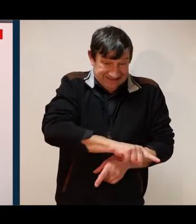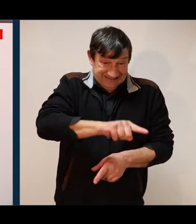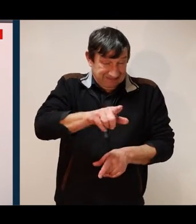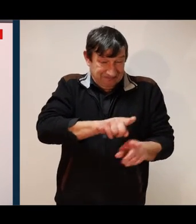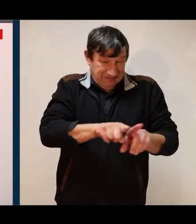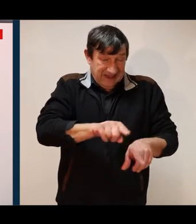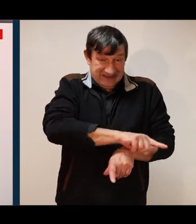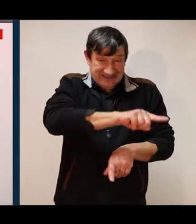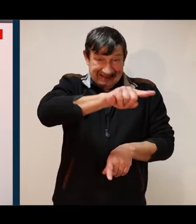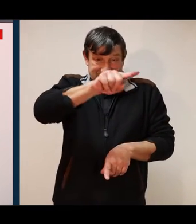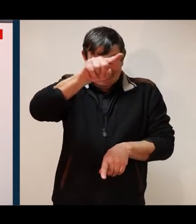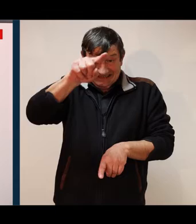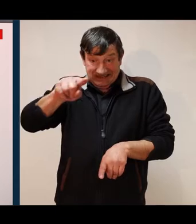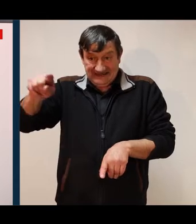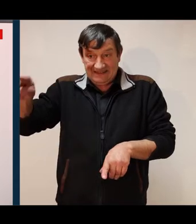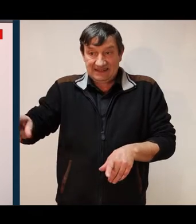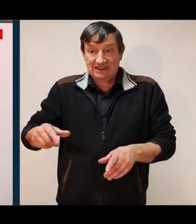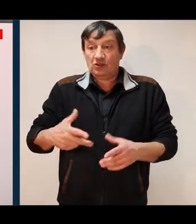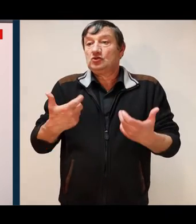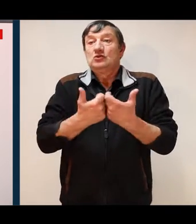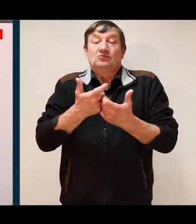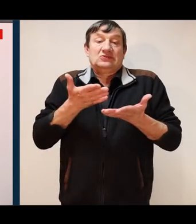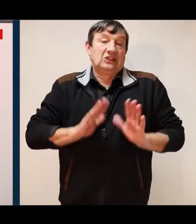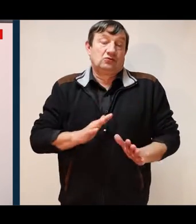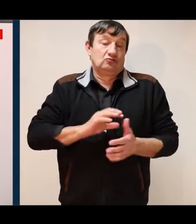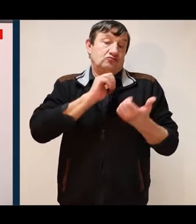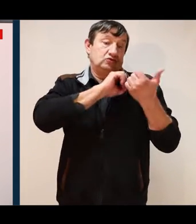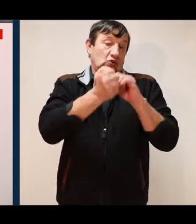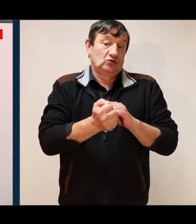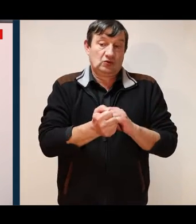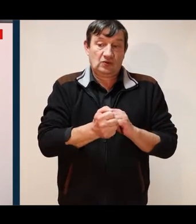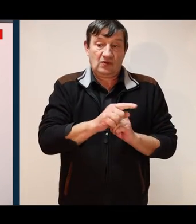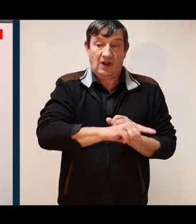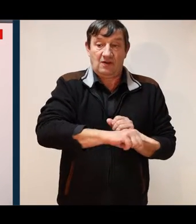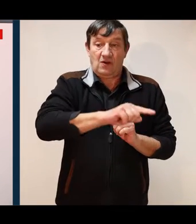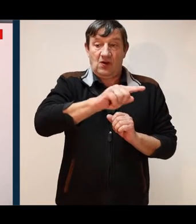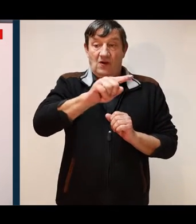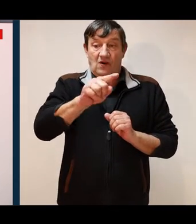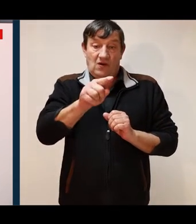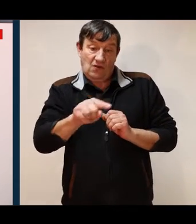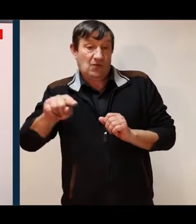courbe. Ce qui veut dire que, par exemple, si je décide qu'il faut que je change là, je vais faire ça.